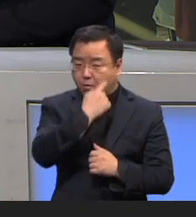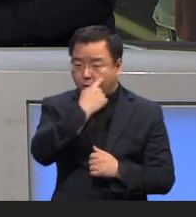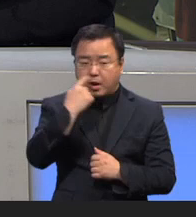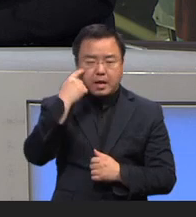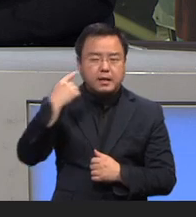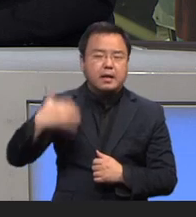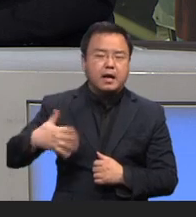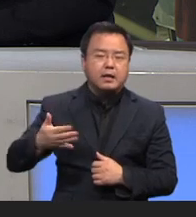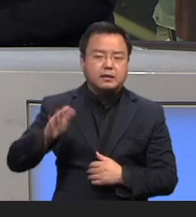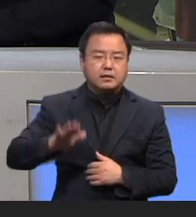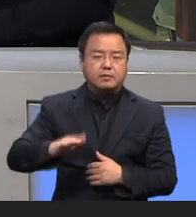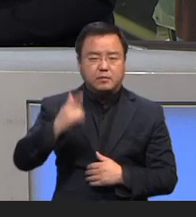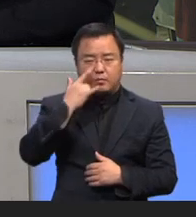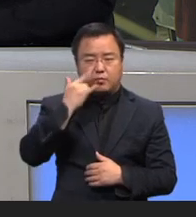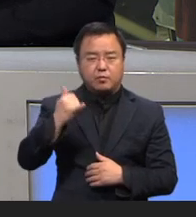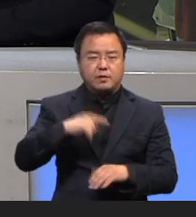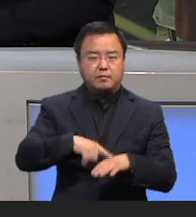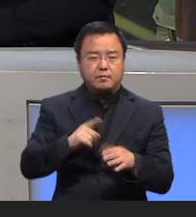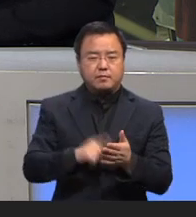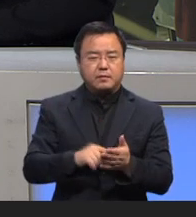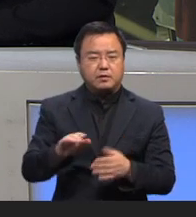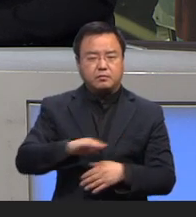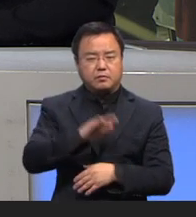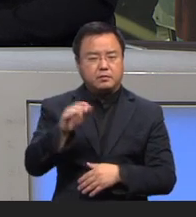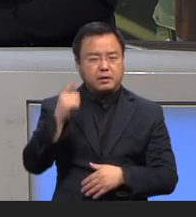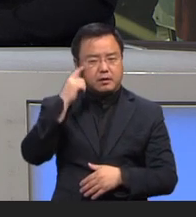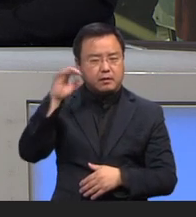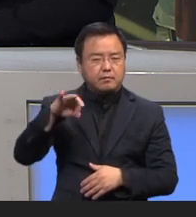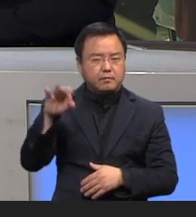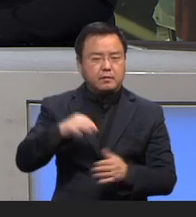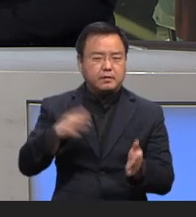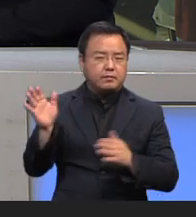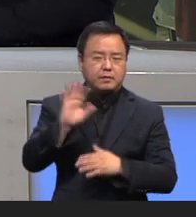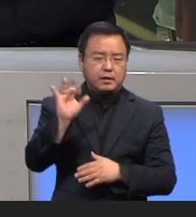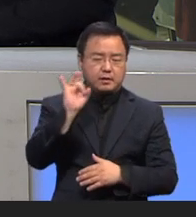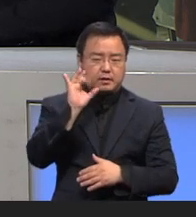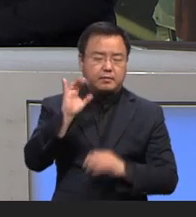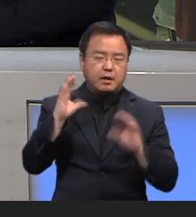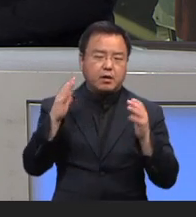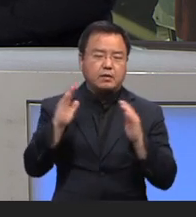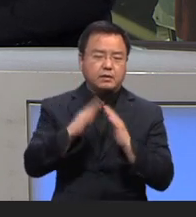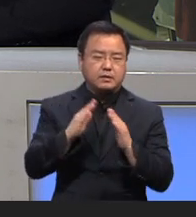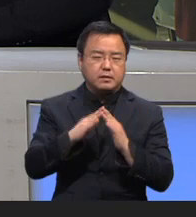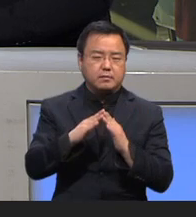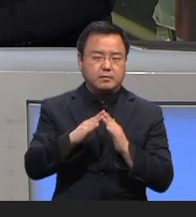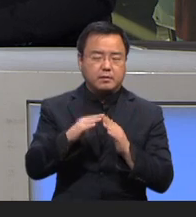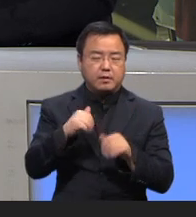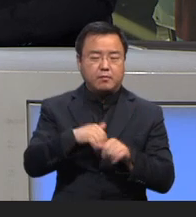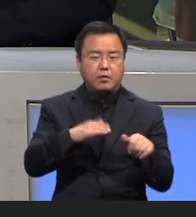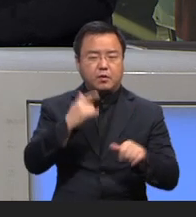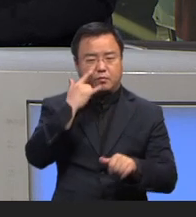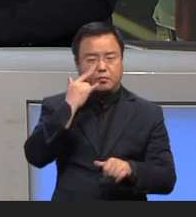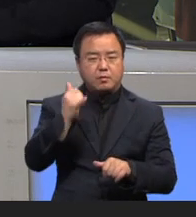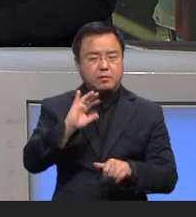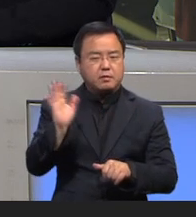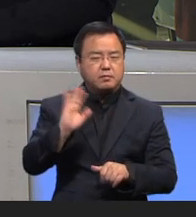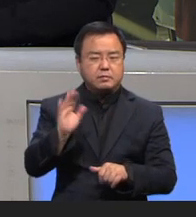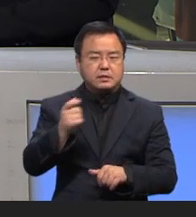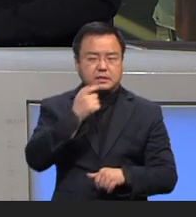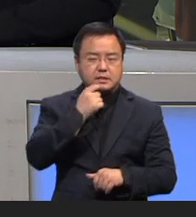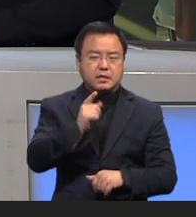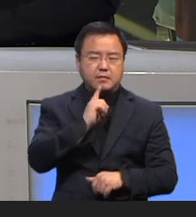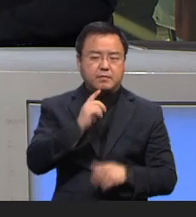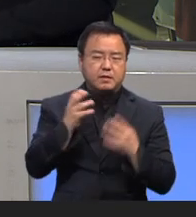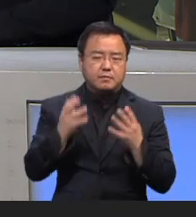뭐 우리가 사실 강구할 수 없죠 뭐 어린이집에 보내는 부모님들은 보내지 않겠다 이런 의견들 다하고 있습니다